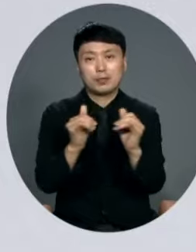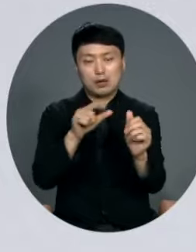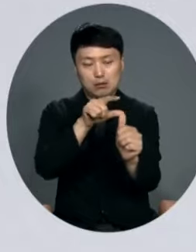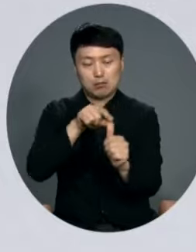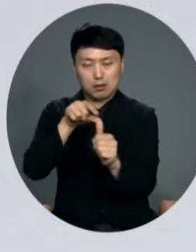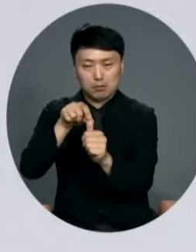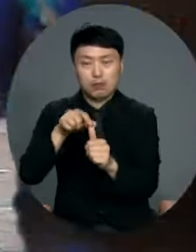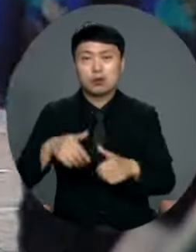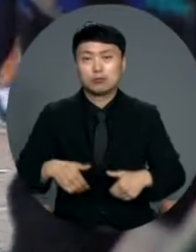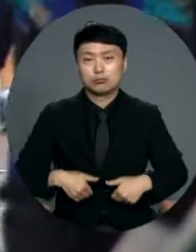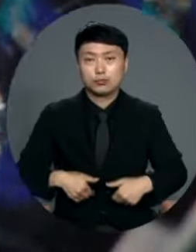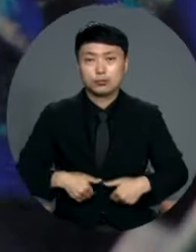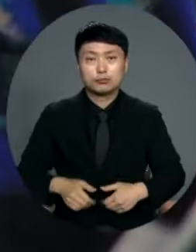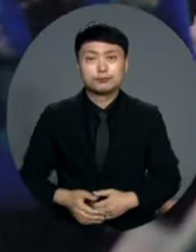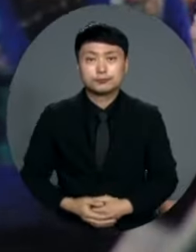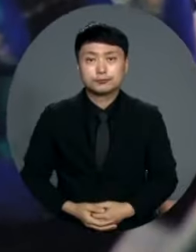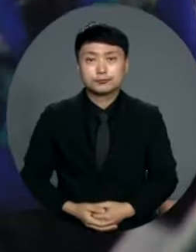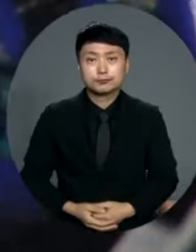한다고 생각합니다.